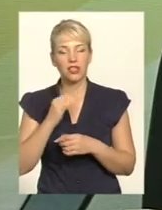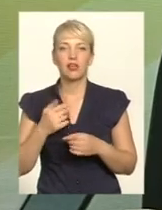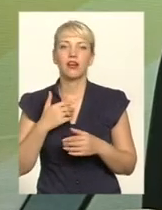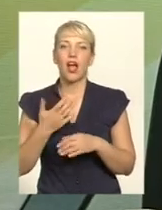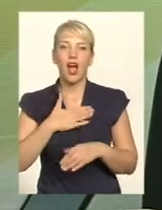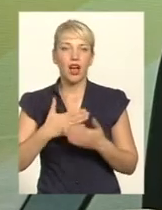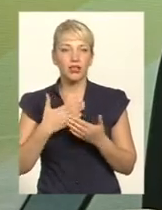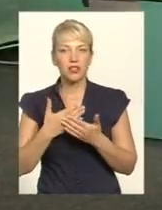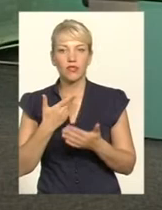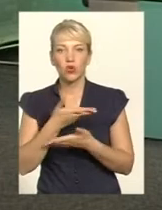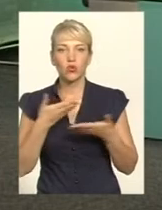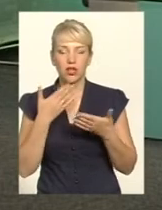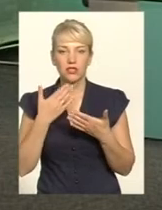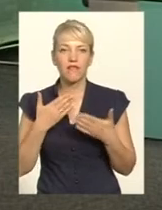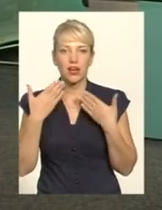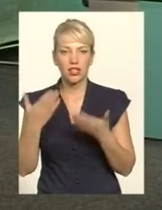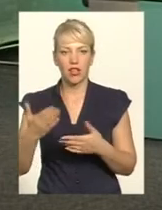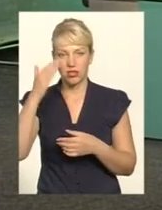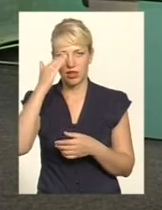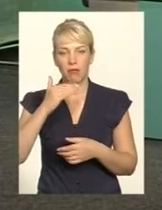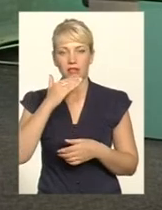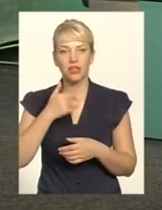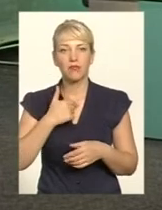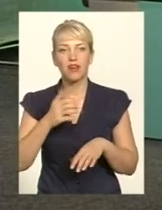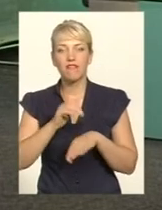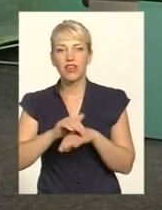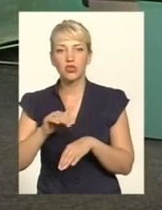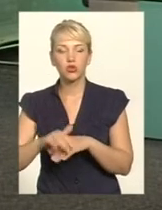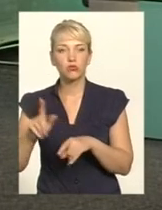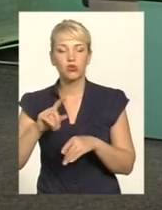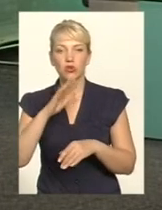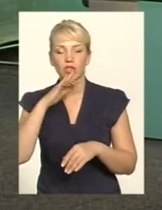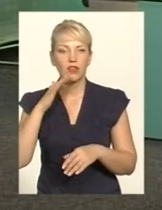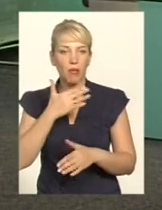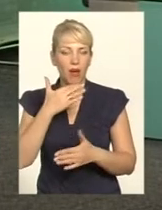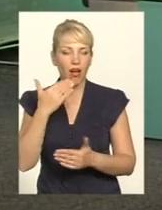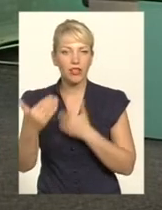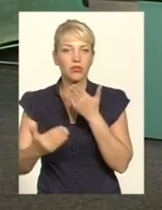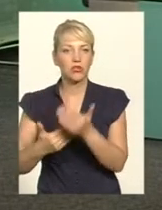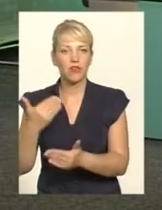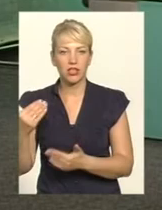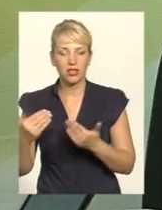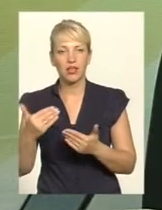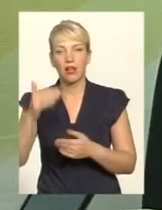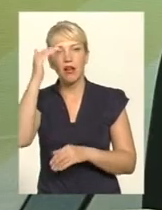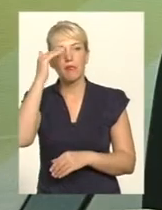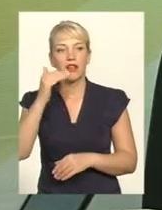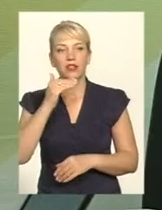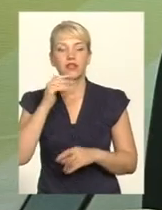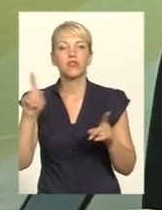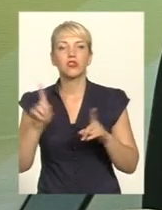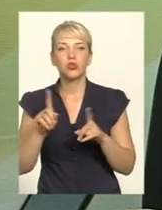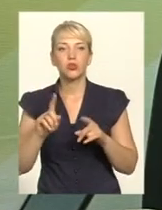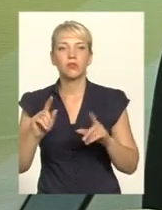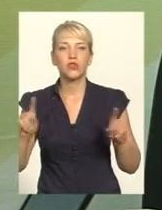Майже 2 роки, так, колеги? Ми вже фіксуємо таку ситуацію, що до нас просто шквал. Тат звертається з тим, щоб відновити